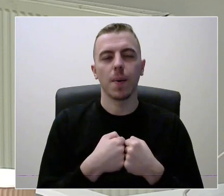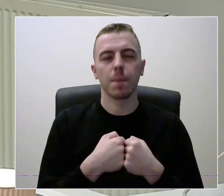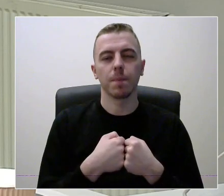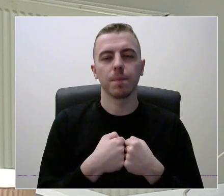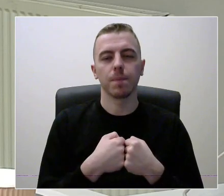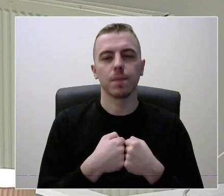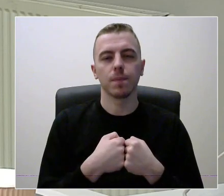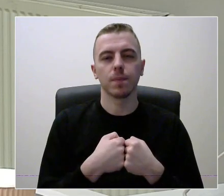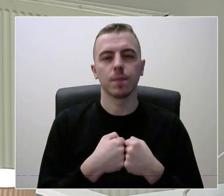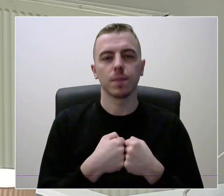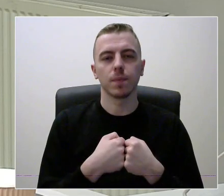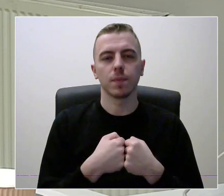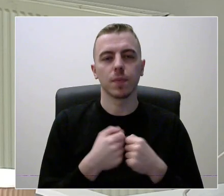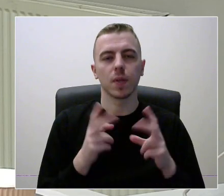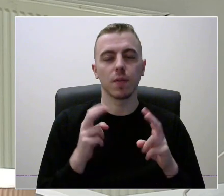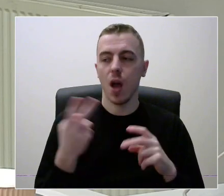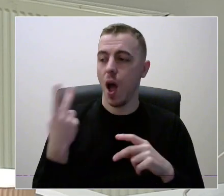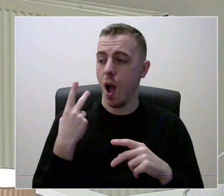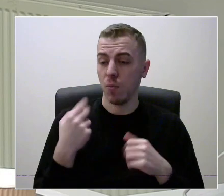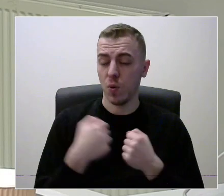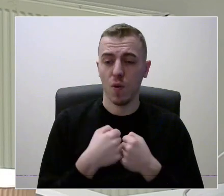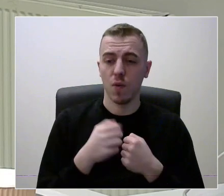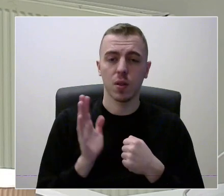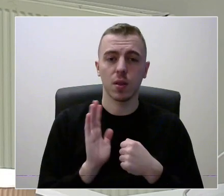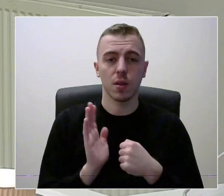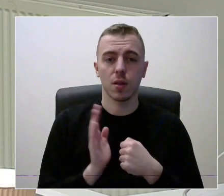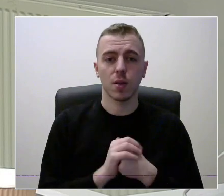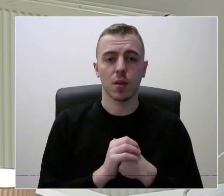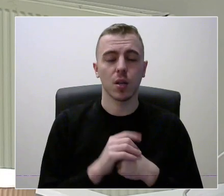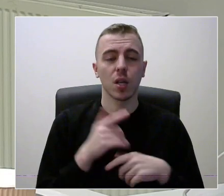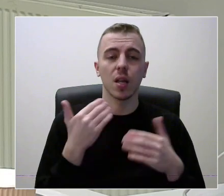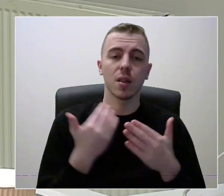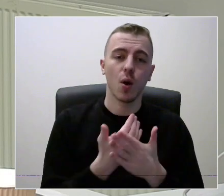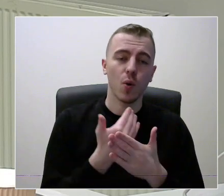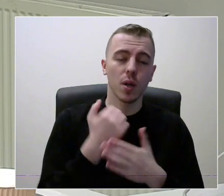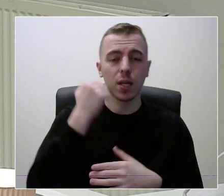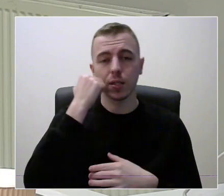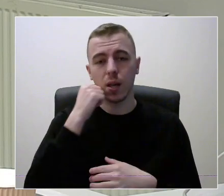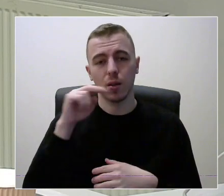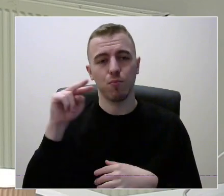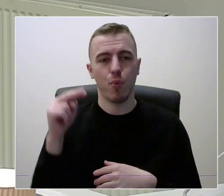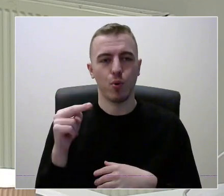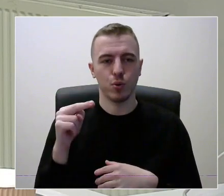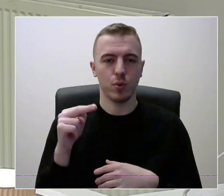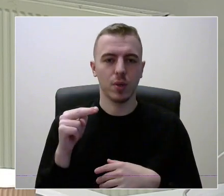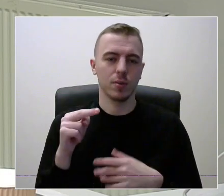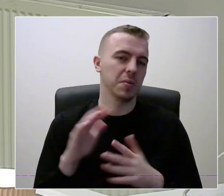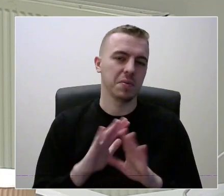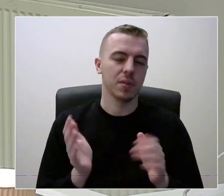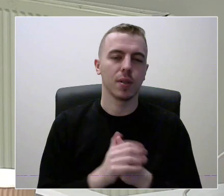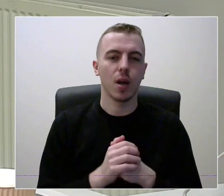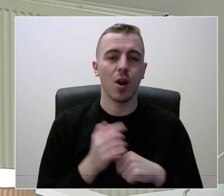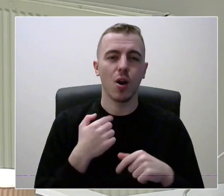kaip į kovą ne tarp mūsų, o į kovą tarp naujo ir seno požiūrio į savivaldą. Aš esu už